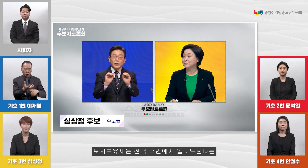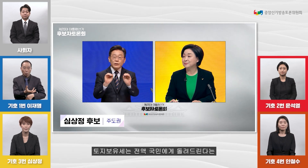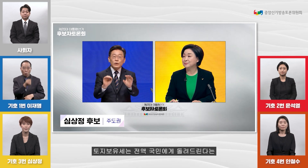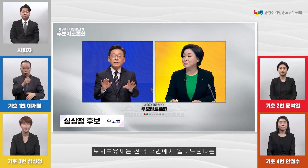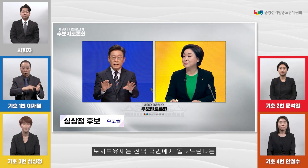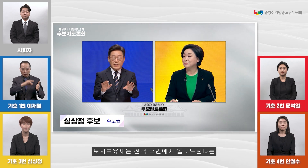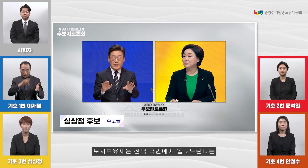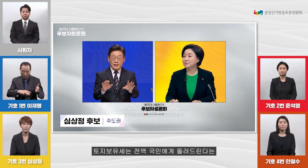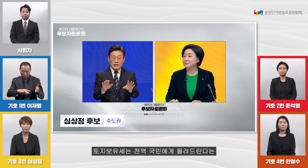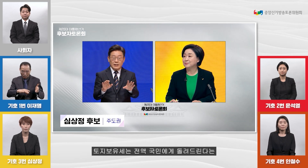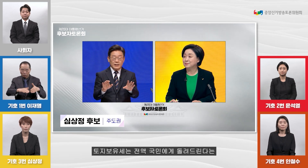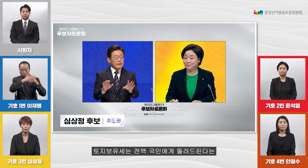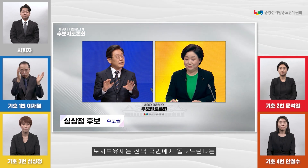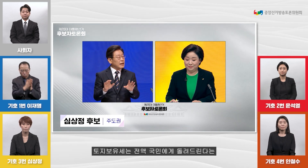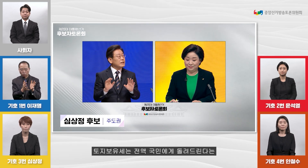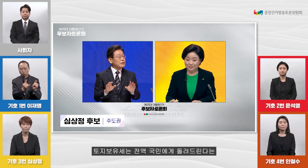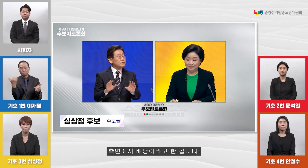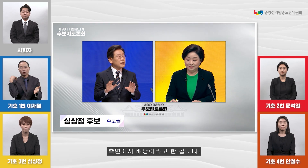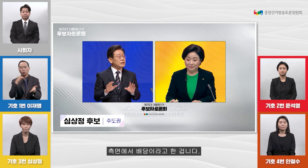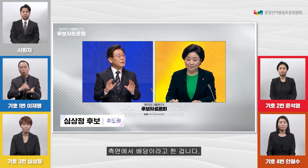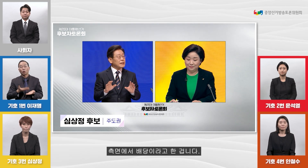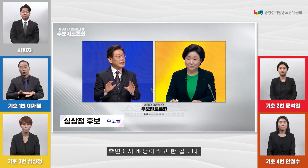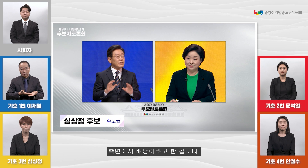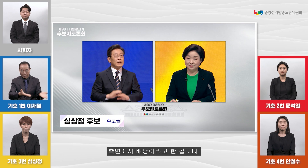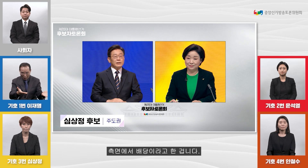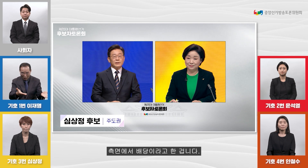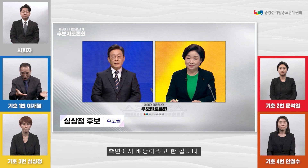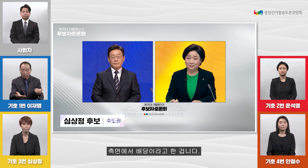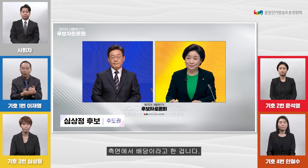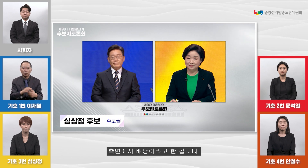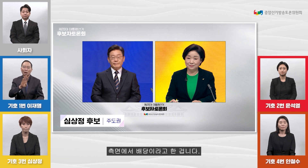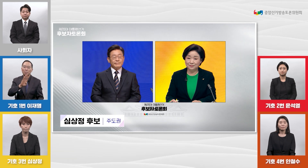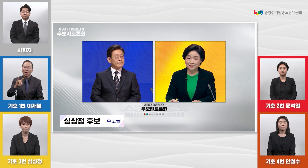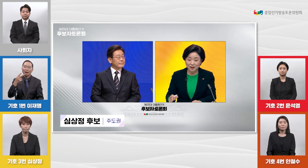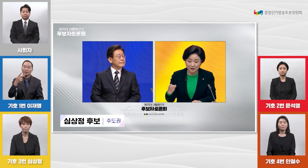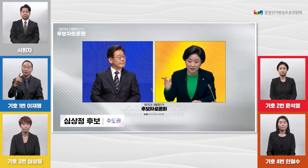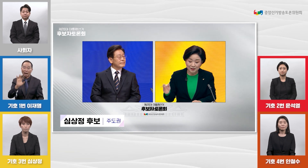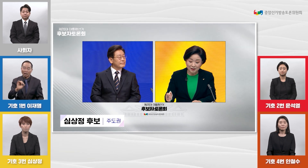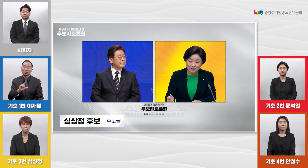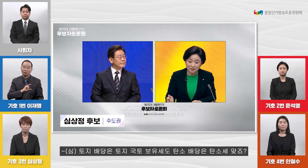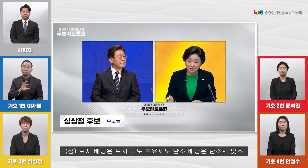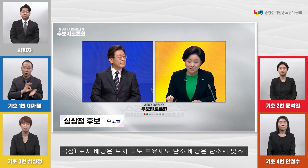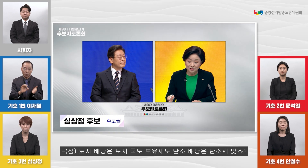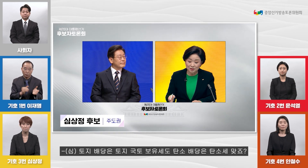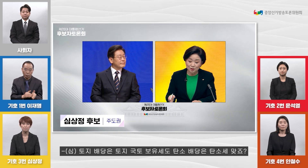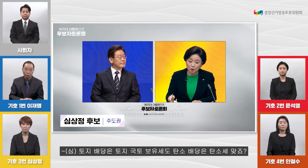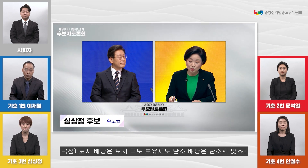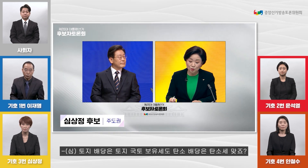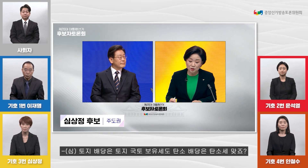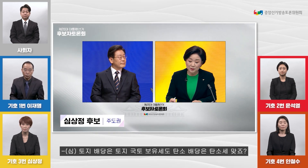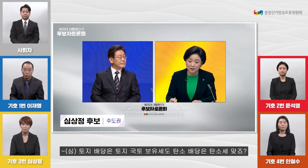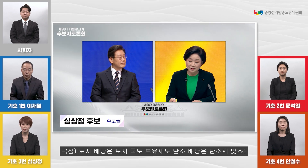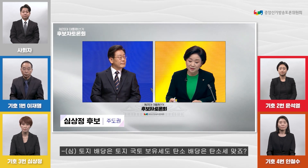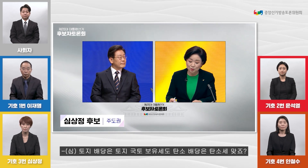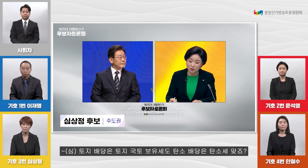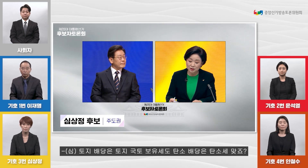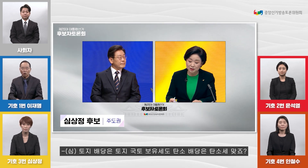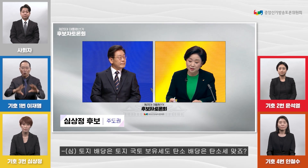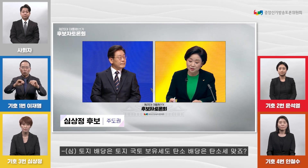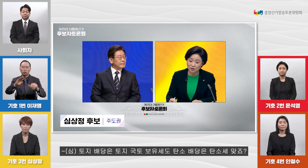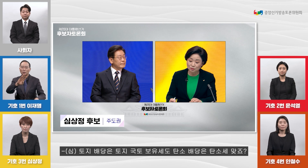전액 국민에게 돌려드린다라는 측면에서 배당이라고 한 겁니다. 네, 토지